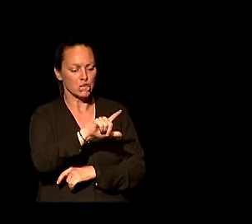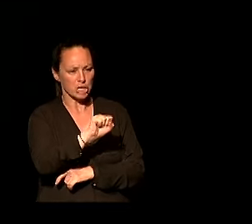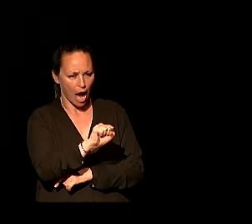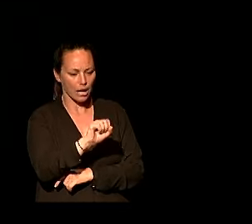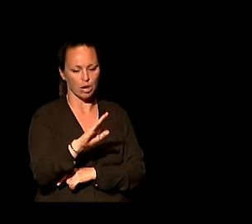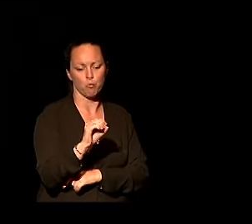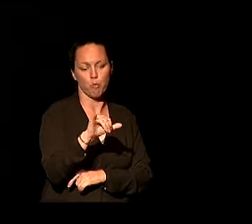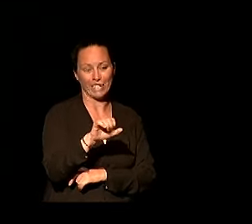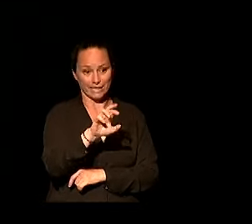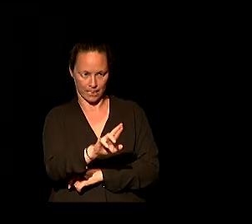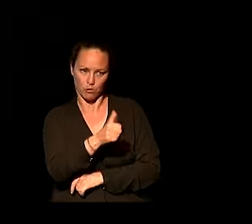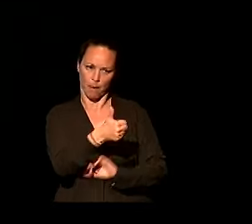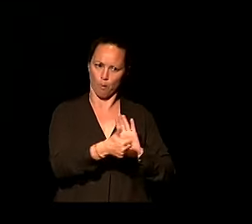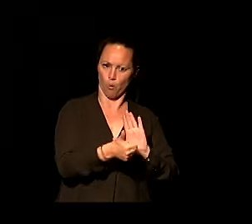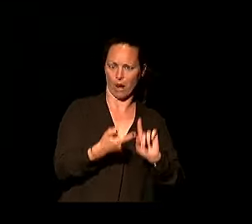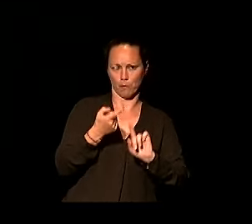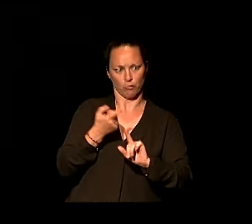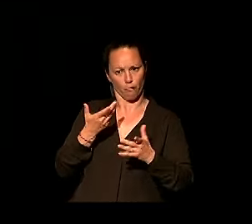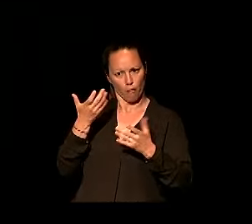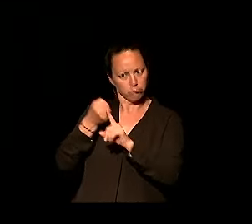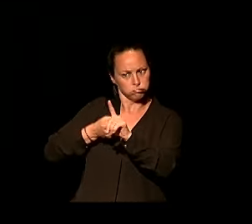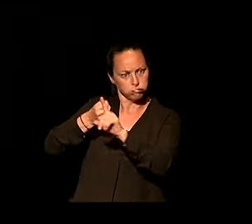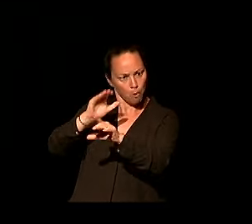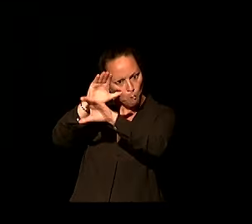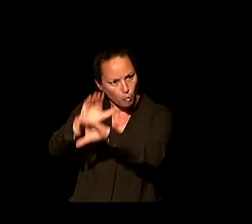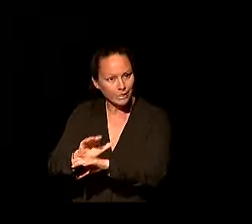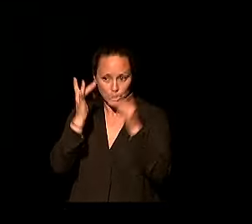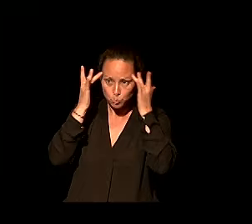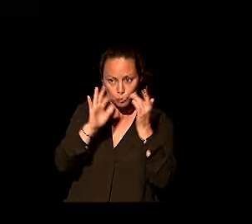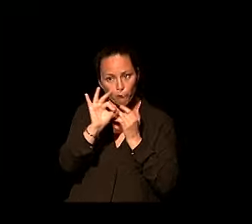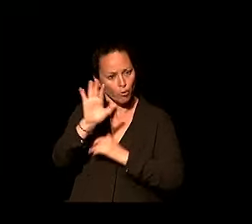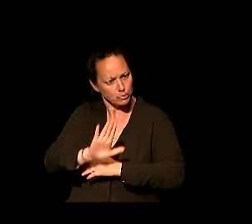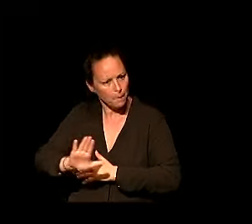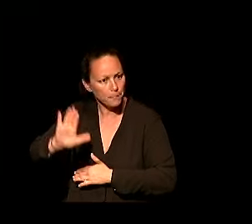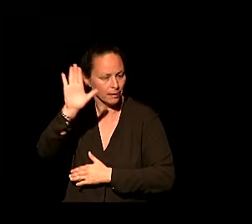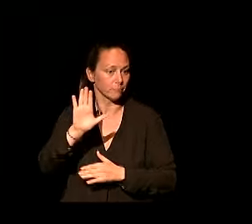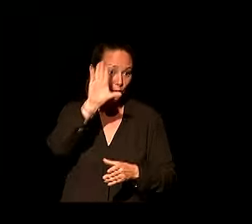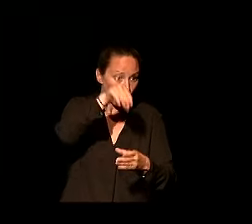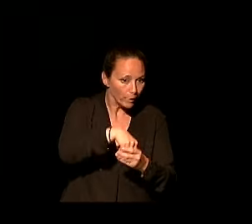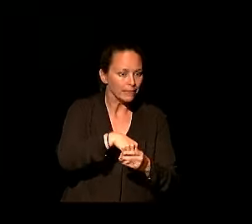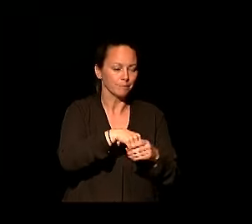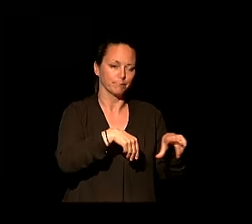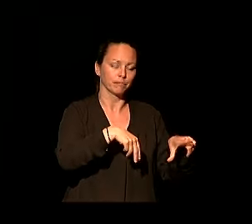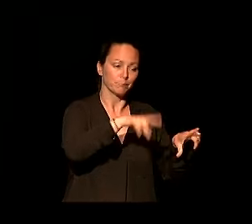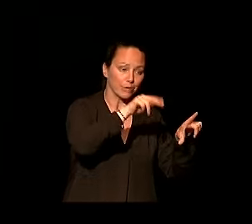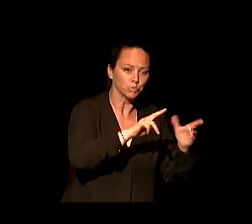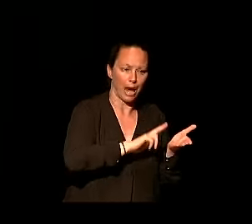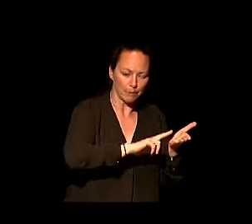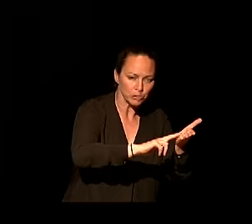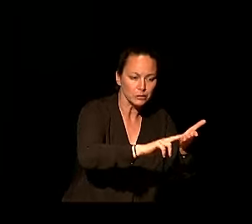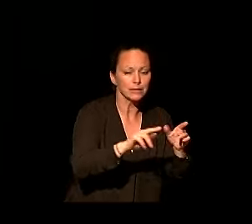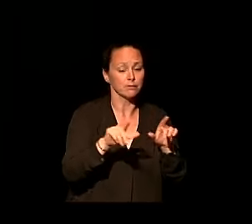important dans la défense de la culture française à Hollywood, et de l'impressionnisme en particulier, mais aussi de toute l'école de Paris.